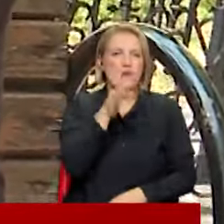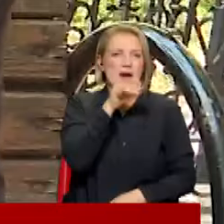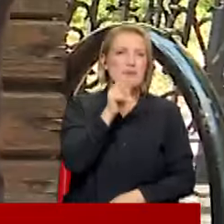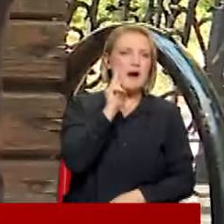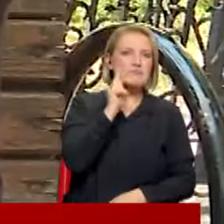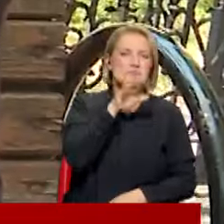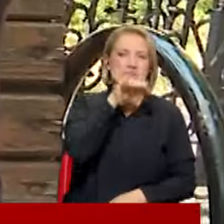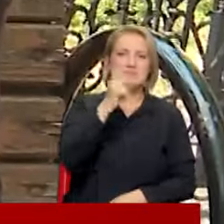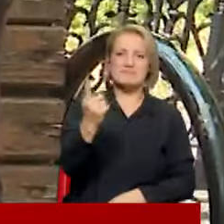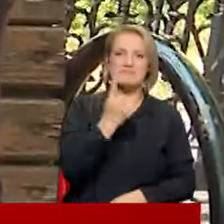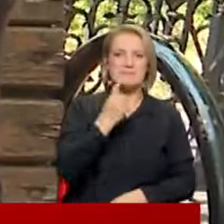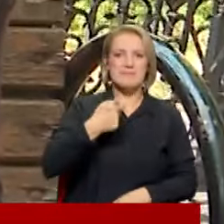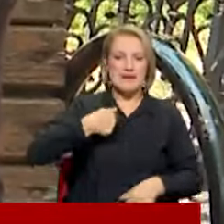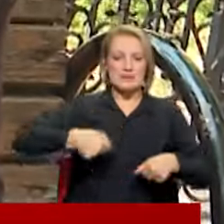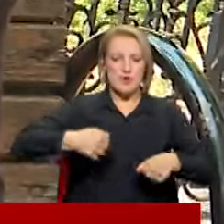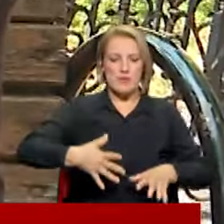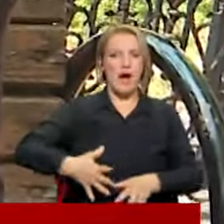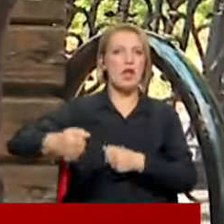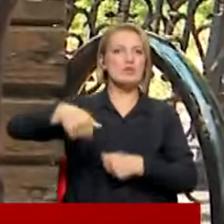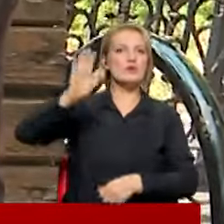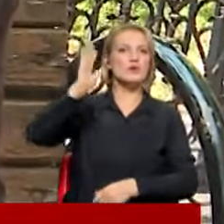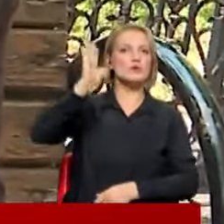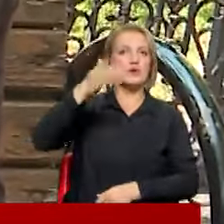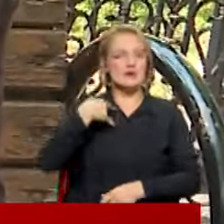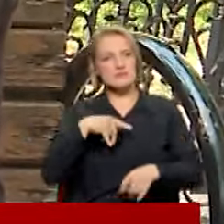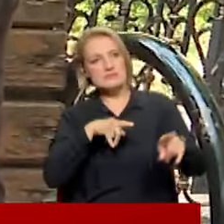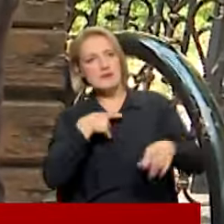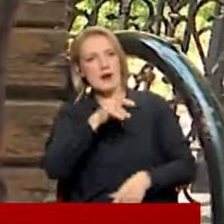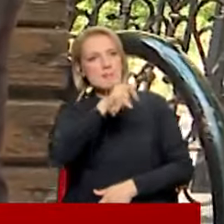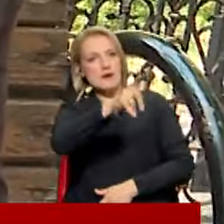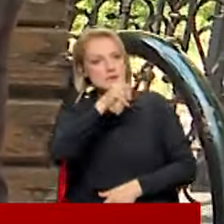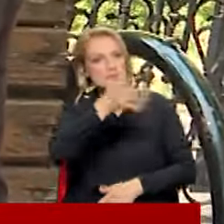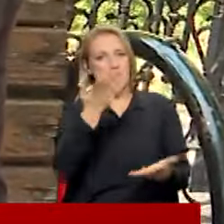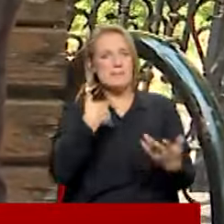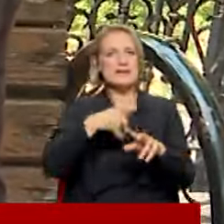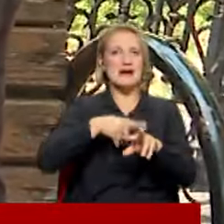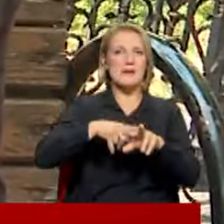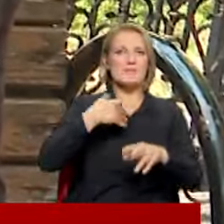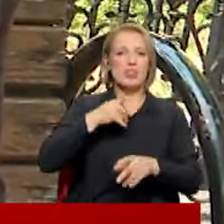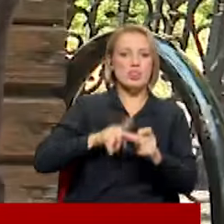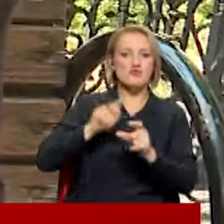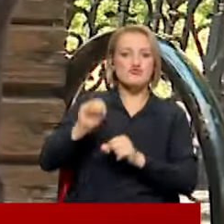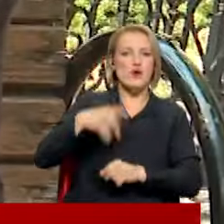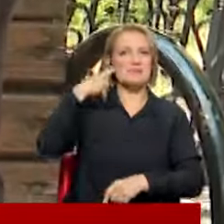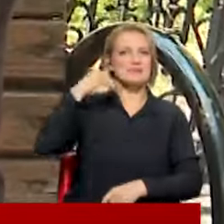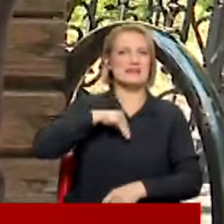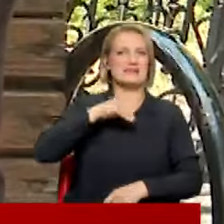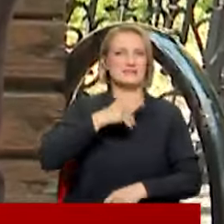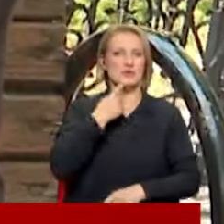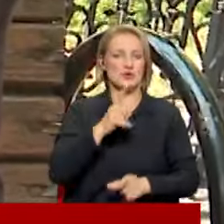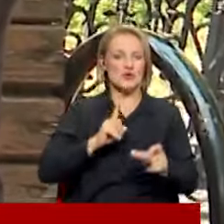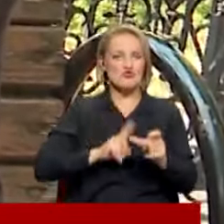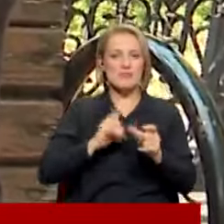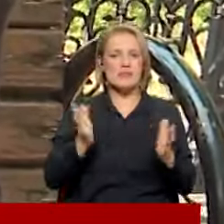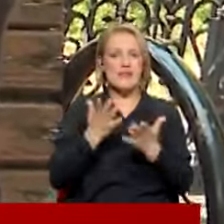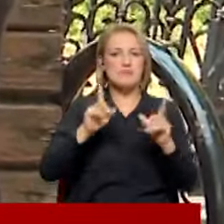yaşlı. Benim torbalarımı aldı, götürüyor. Arkasından seslendim. Ya ben dedi çöp zannettim dedi. Çöplerden